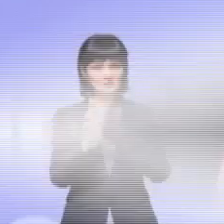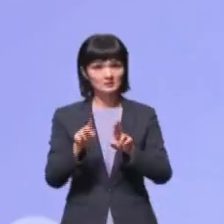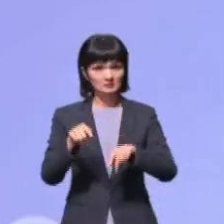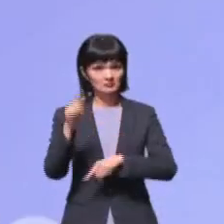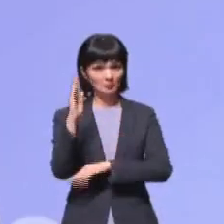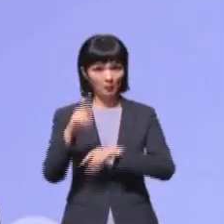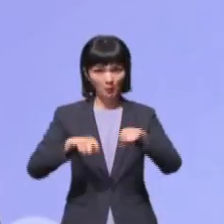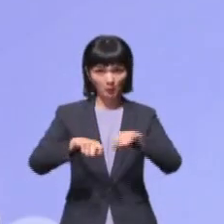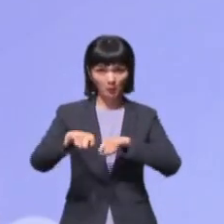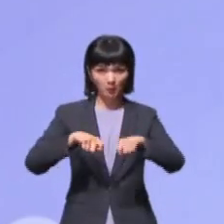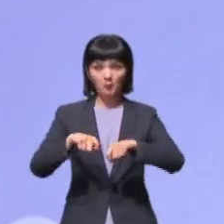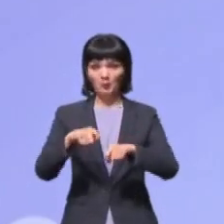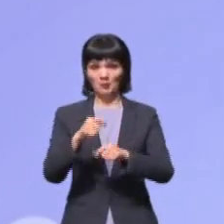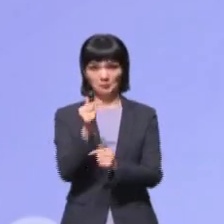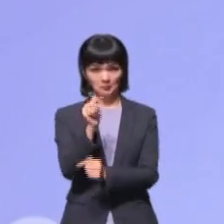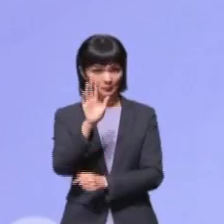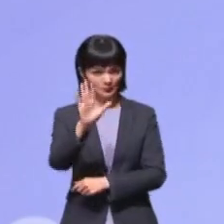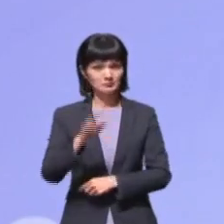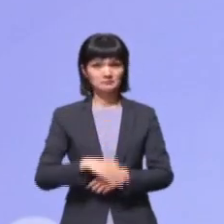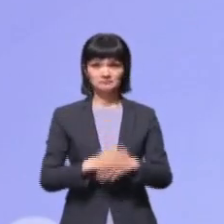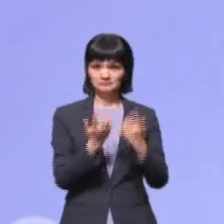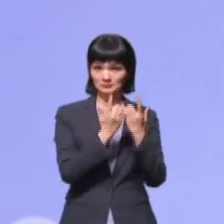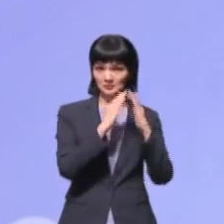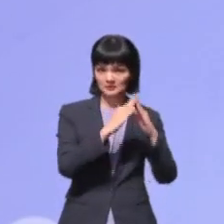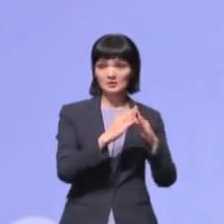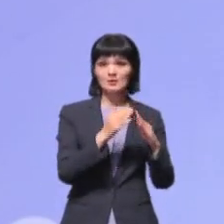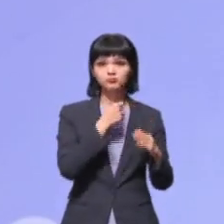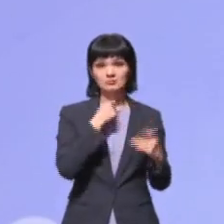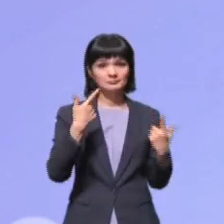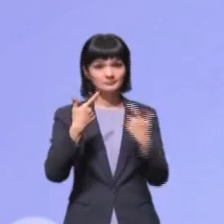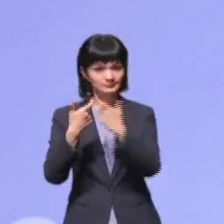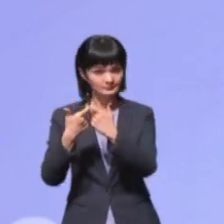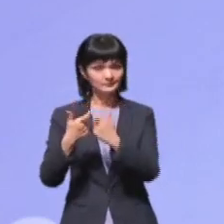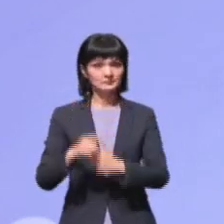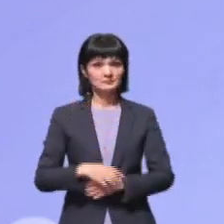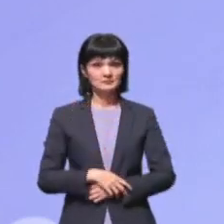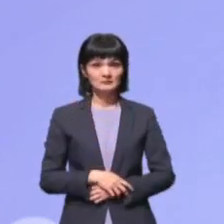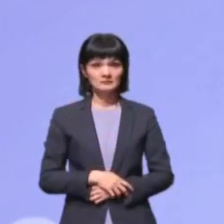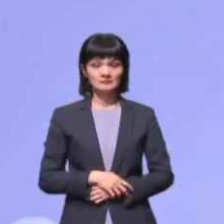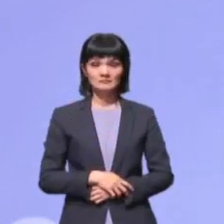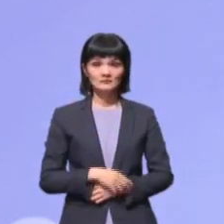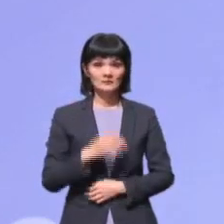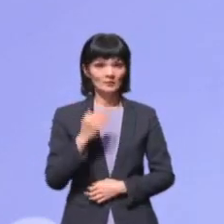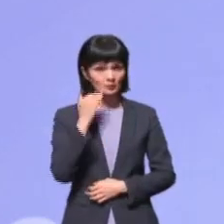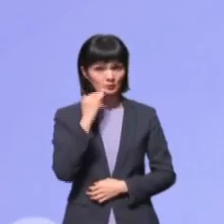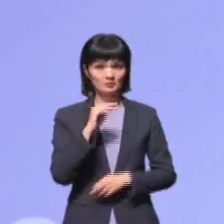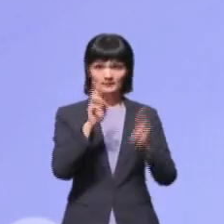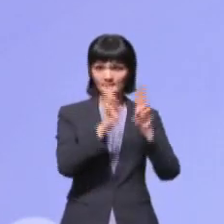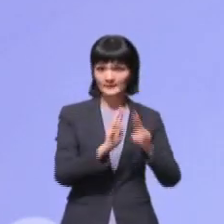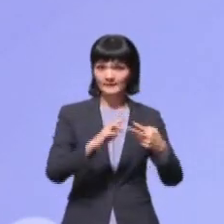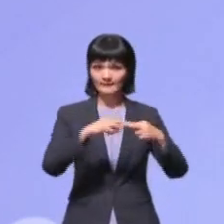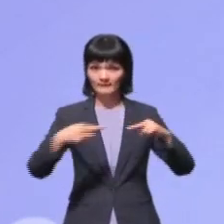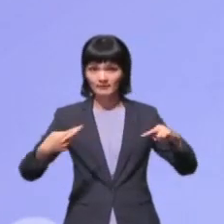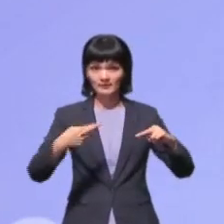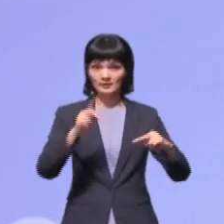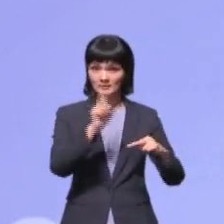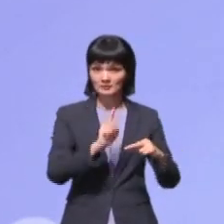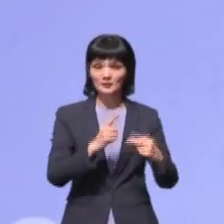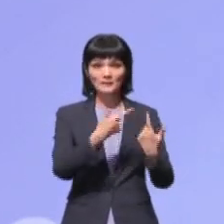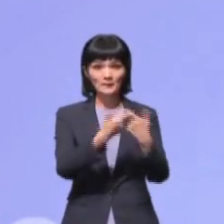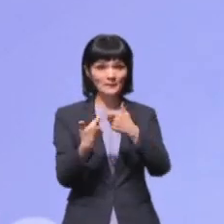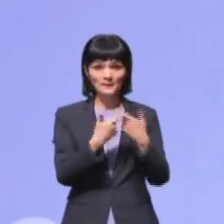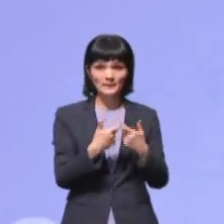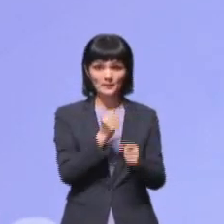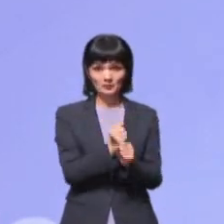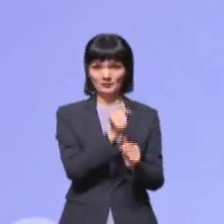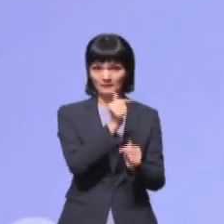当然，台北市是中华民国的首都，在全台湾22个县市当中，它对外交或